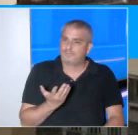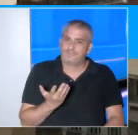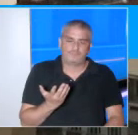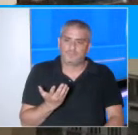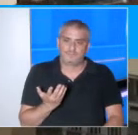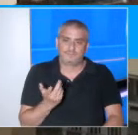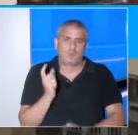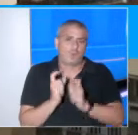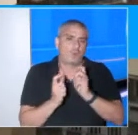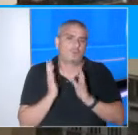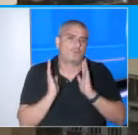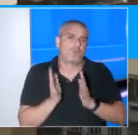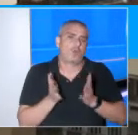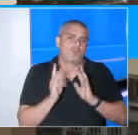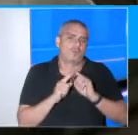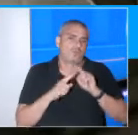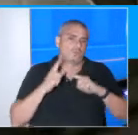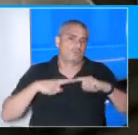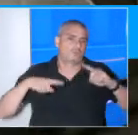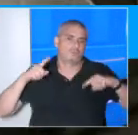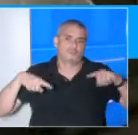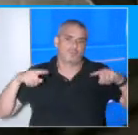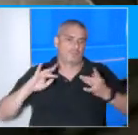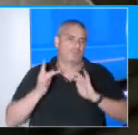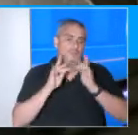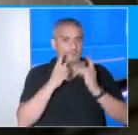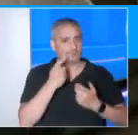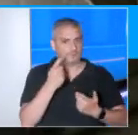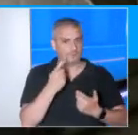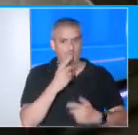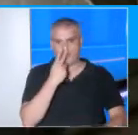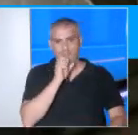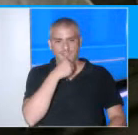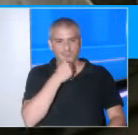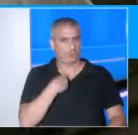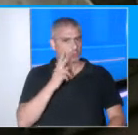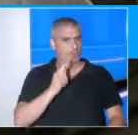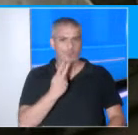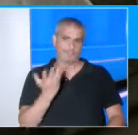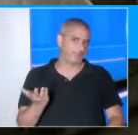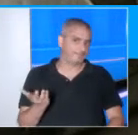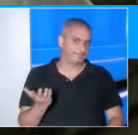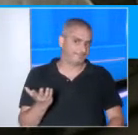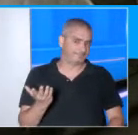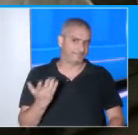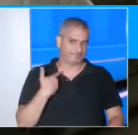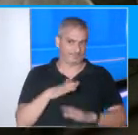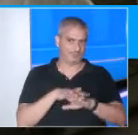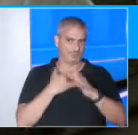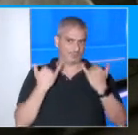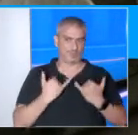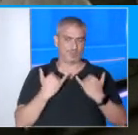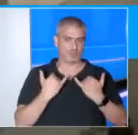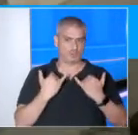זו אוכלוסייה מאוד מאוד מפולגת ומפורדת. היסטורית, אנחנו עוד פעם, מה שנקרא... חשים היום